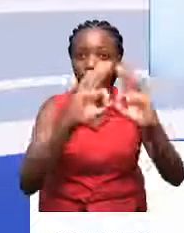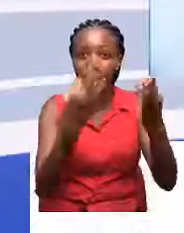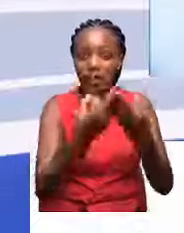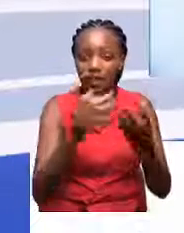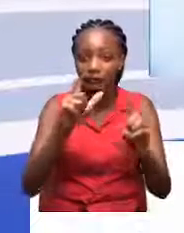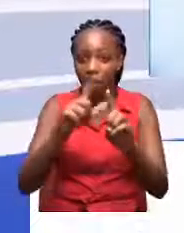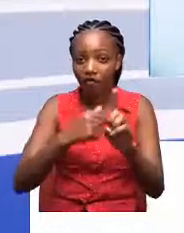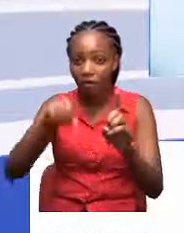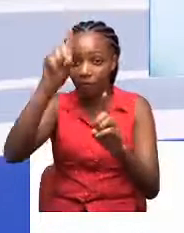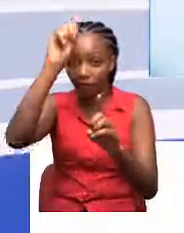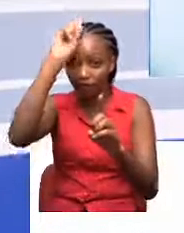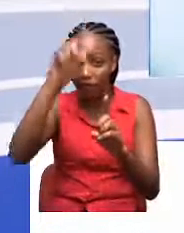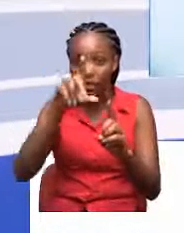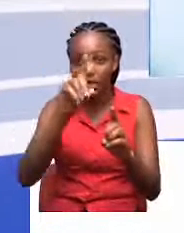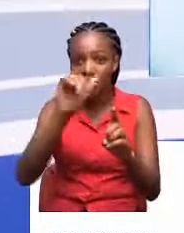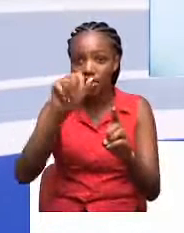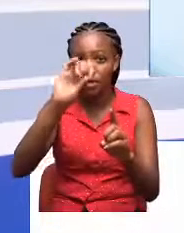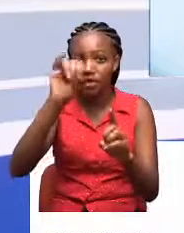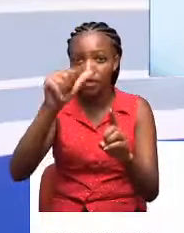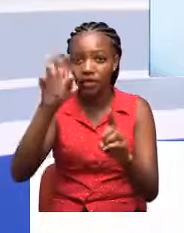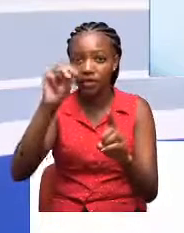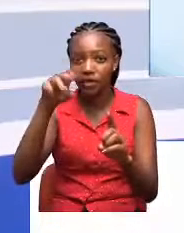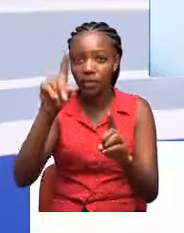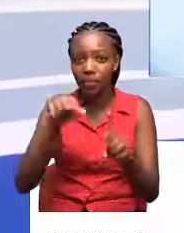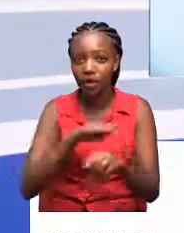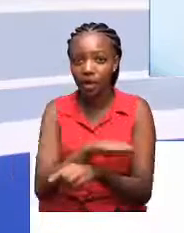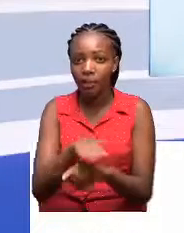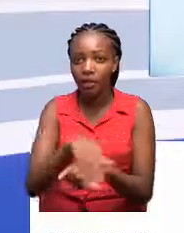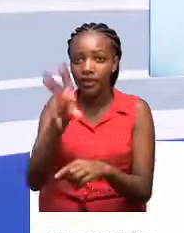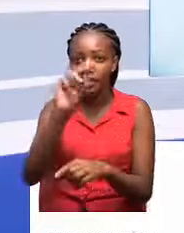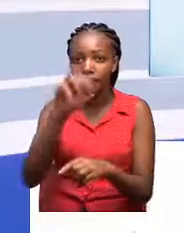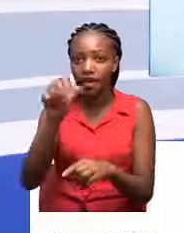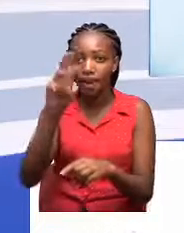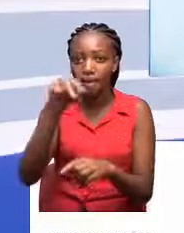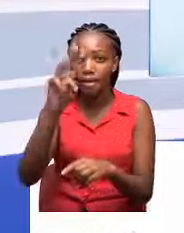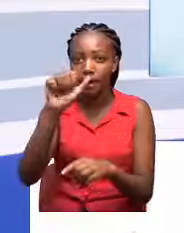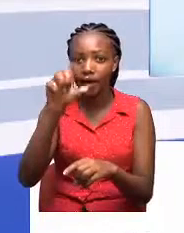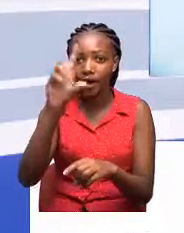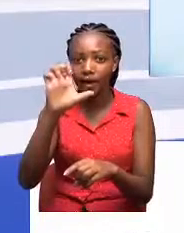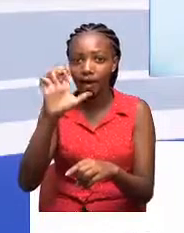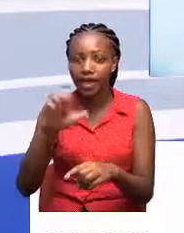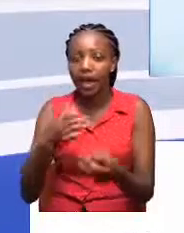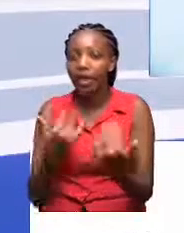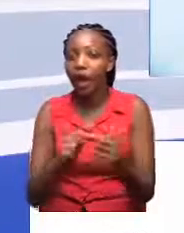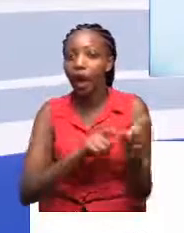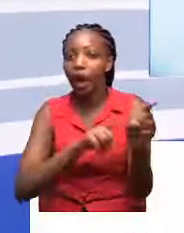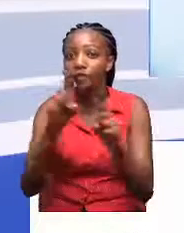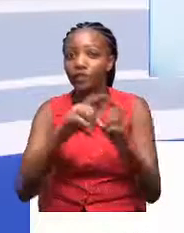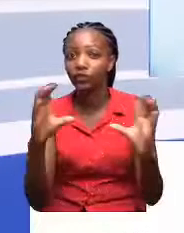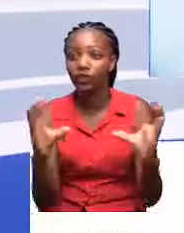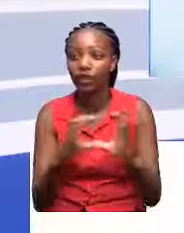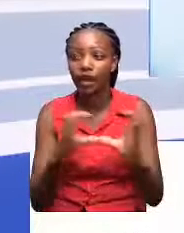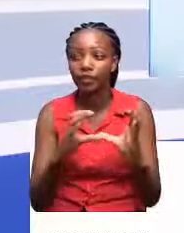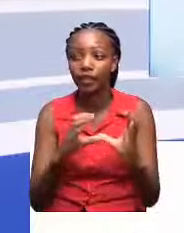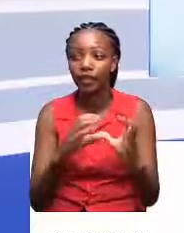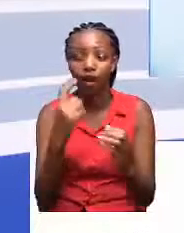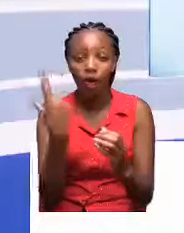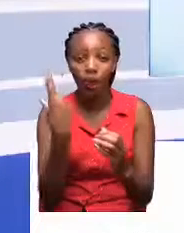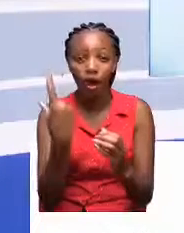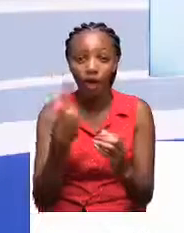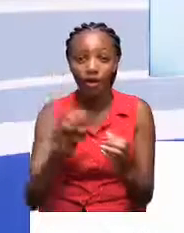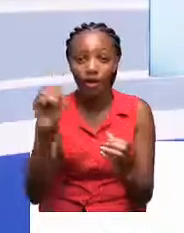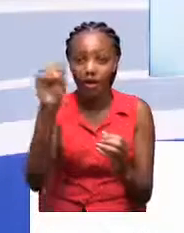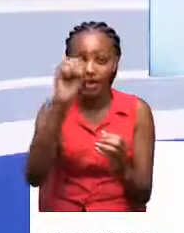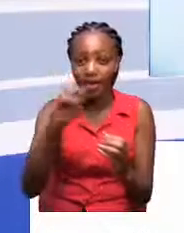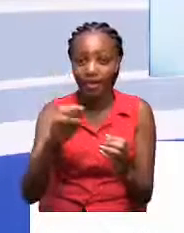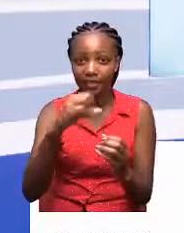Kutoka kijiji cha Kinjambi, eneo bunge la Nambale, kaunti ya Busia, inalaumu kampuni ya Standard Global Services,